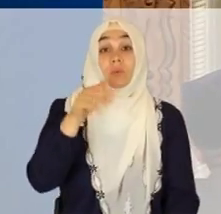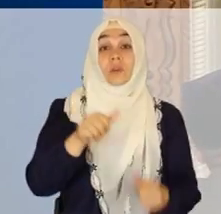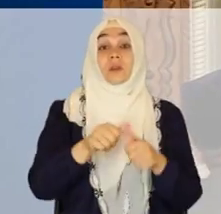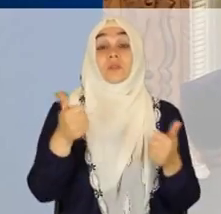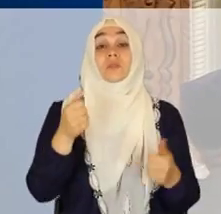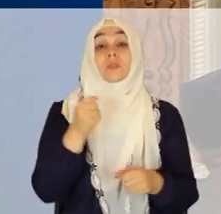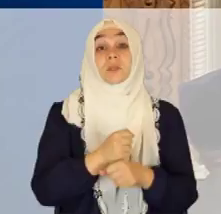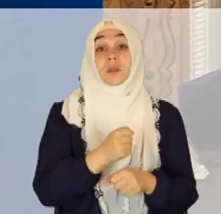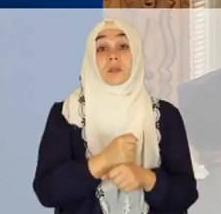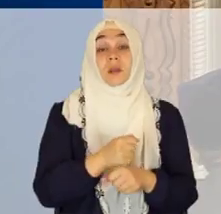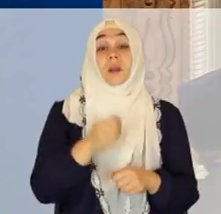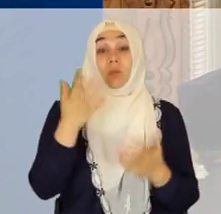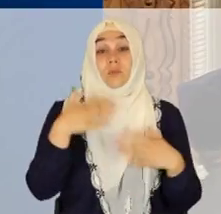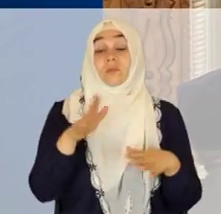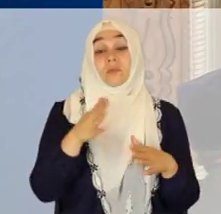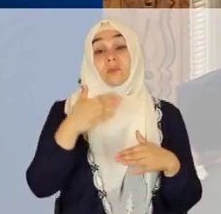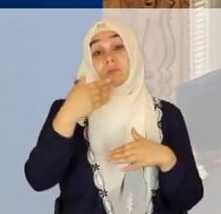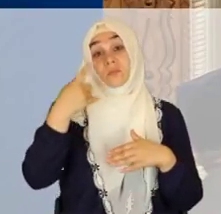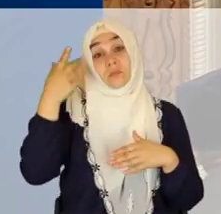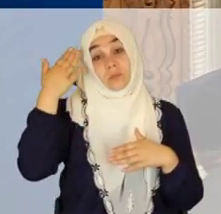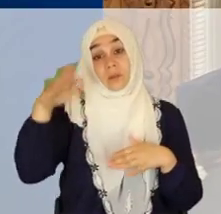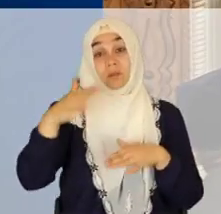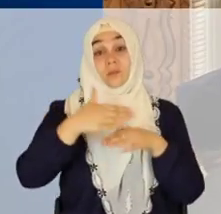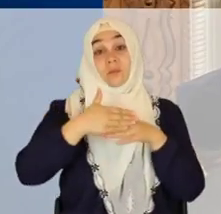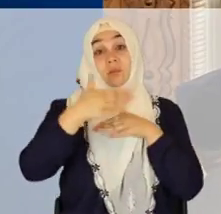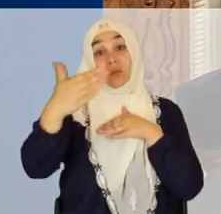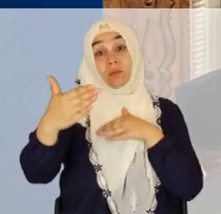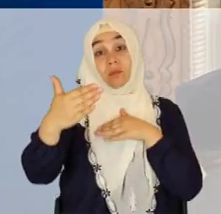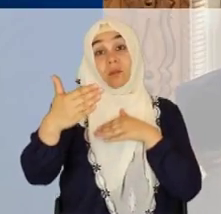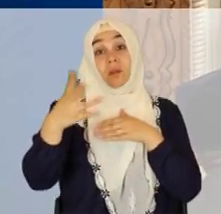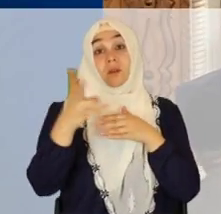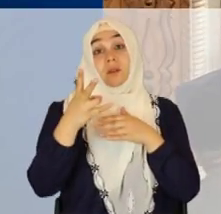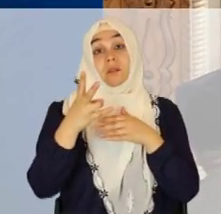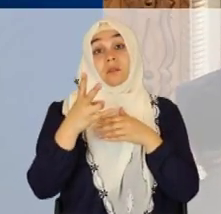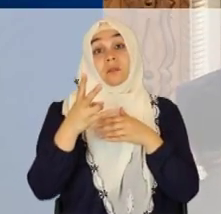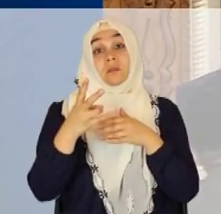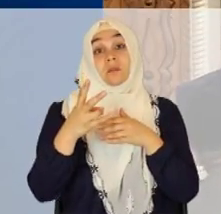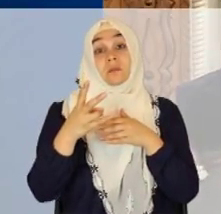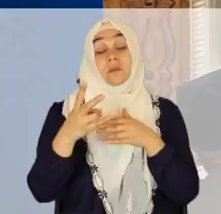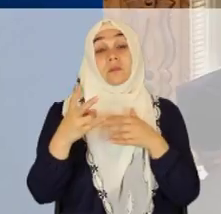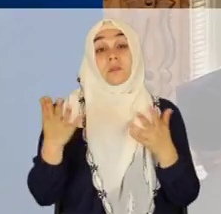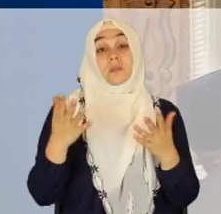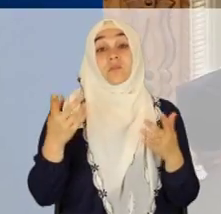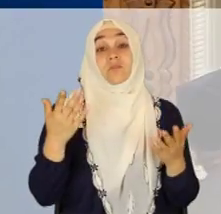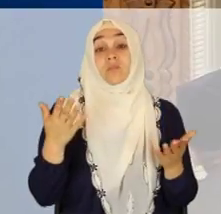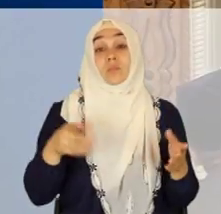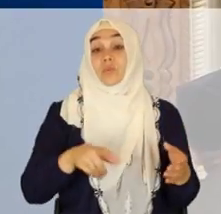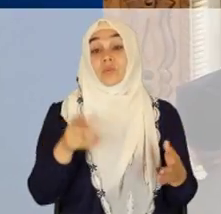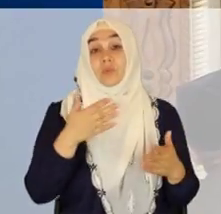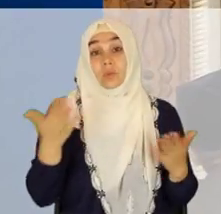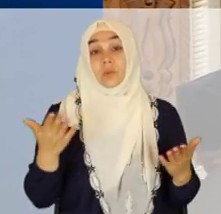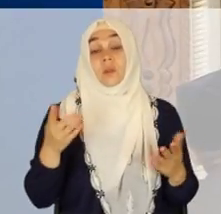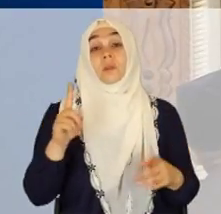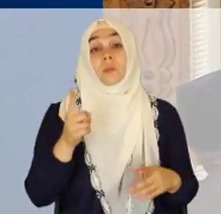qolgandan keyin bular tamoman bir-biriga begona bo'ladi. Unda ko'rinish, qolish boshqalarga hech qanaqa yo'l qolmaydi,